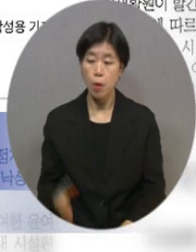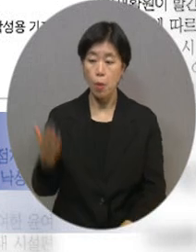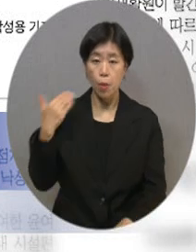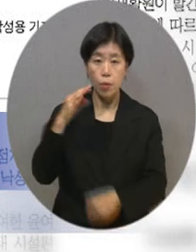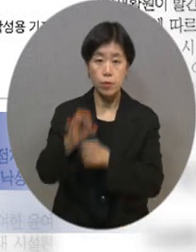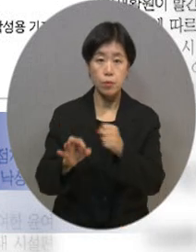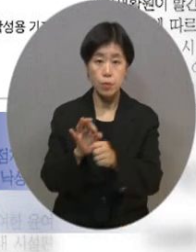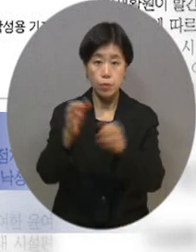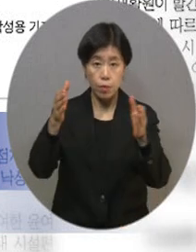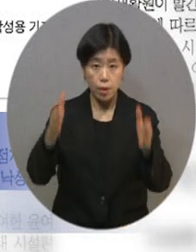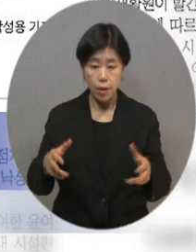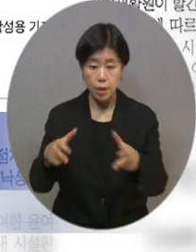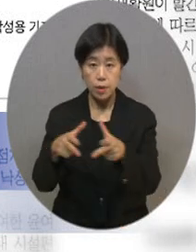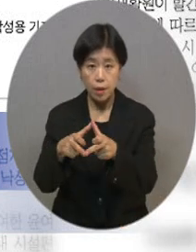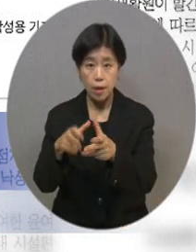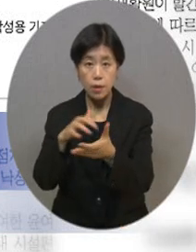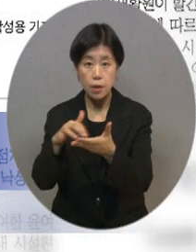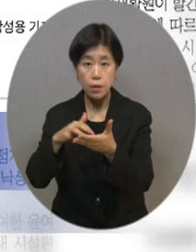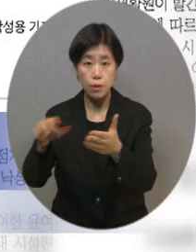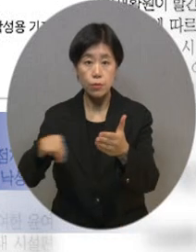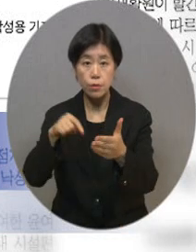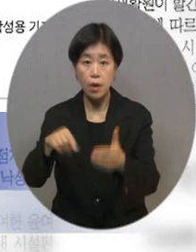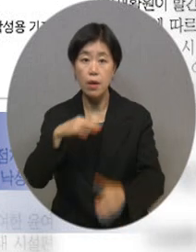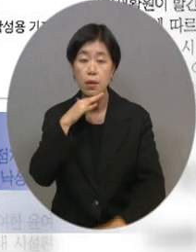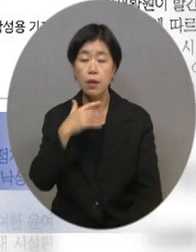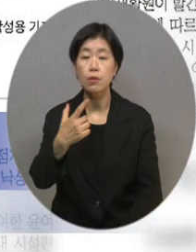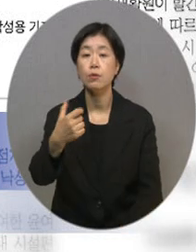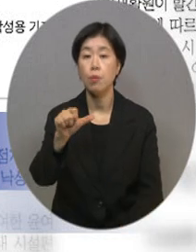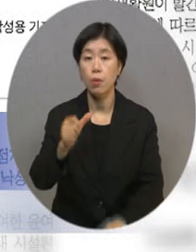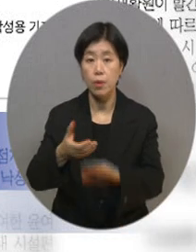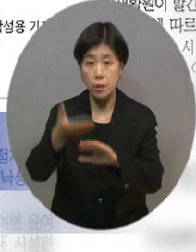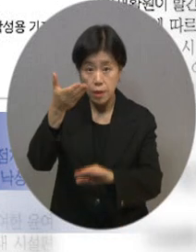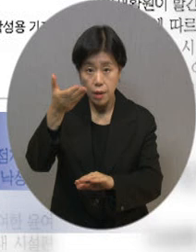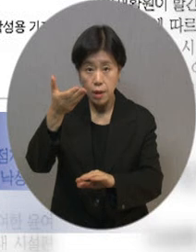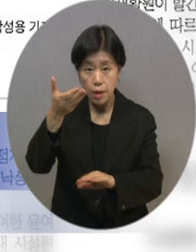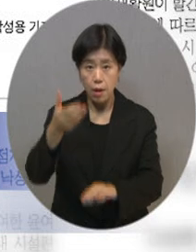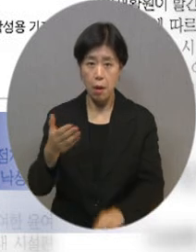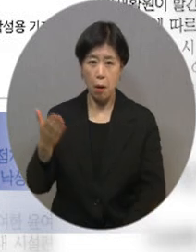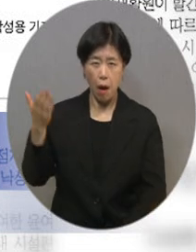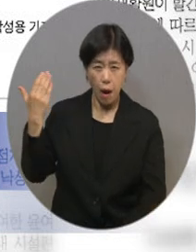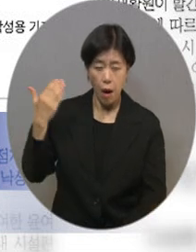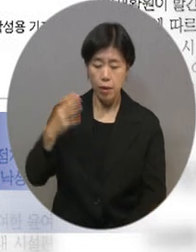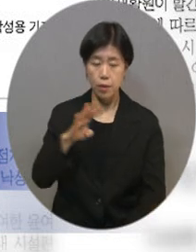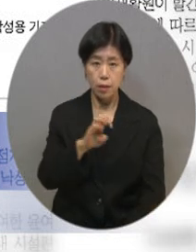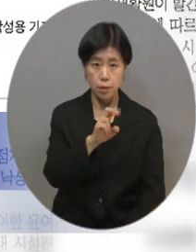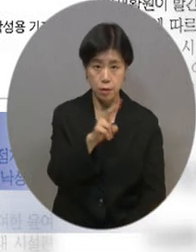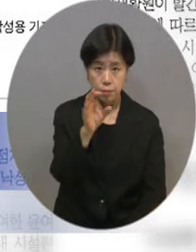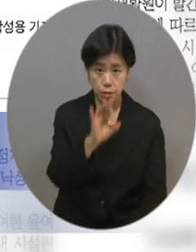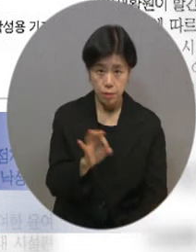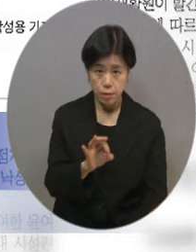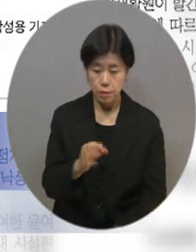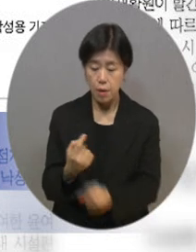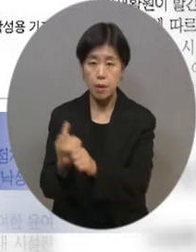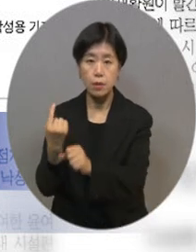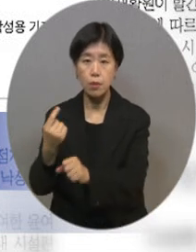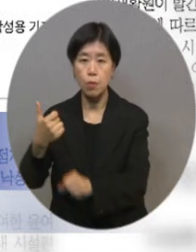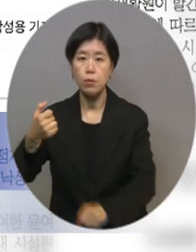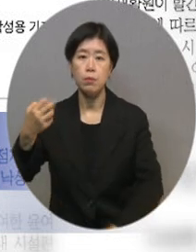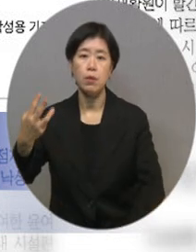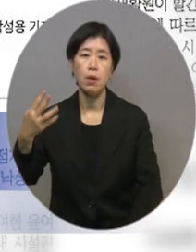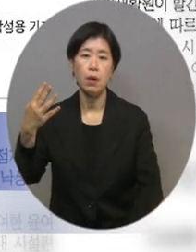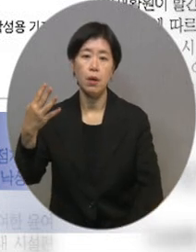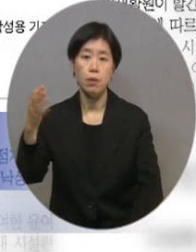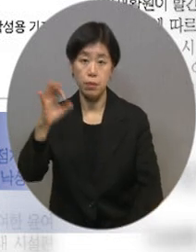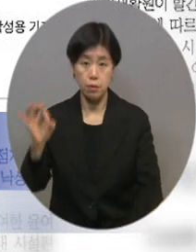인구 중 65세 이상 인구비율은 2015년 42% 에서 지난해 54%